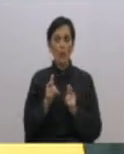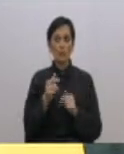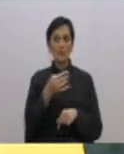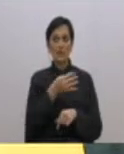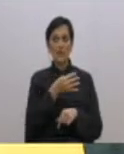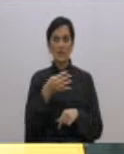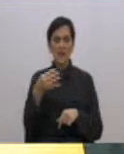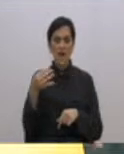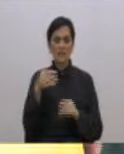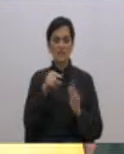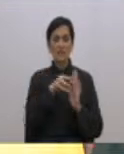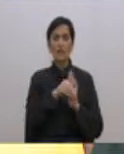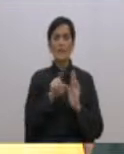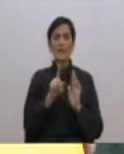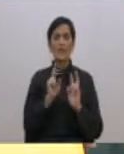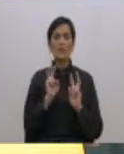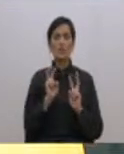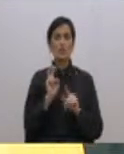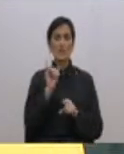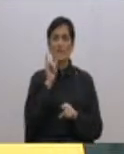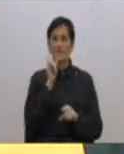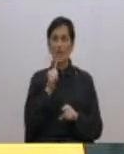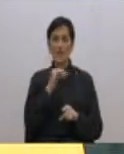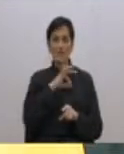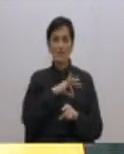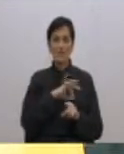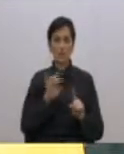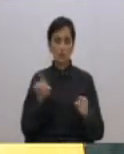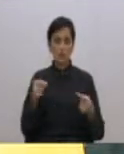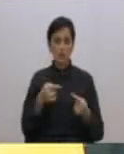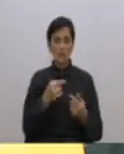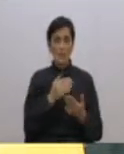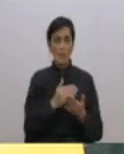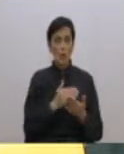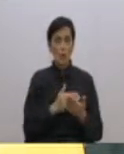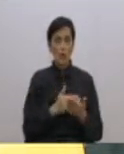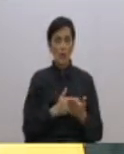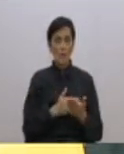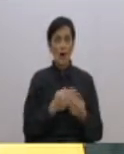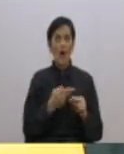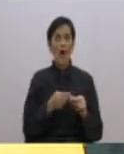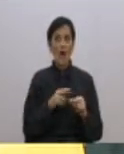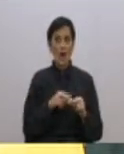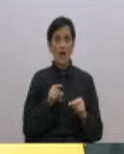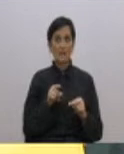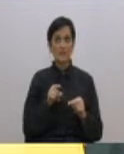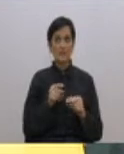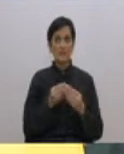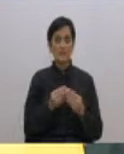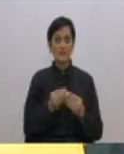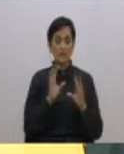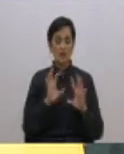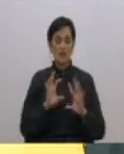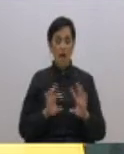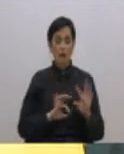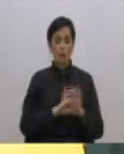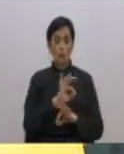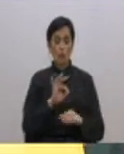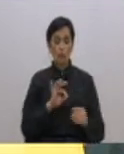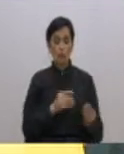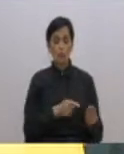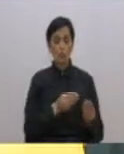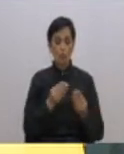დაწესებულებაში. ეს ნიშნავს იმას, რომ ისინი ვერ სარგებლობენ შესაბამისი პროგრამებით. ესეც წარმოდგენილი კანონპროექტით